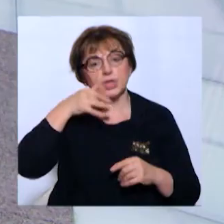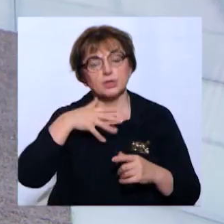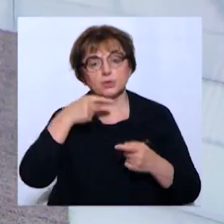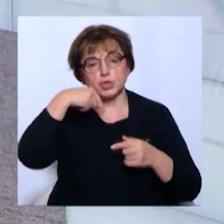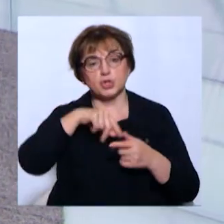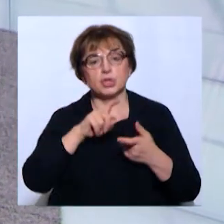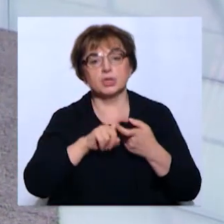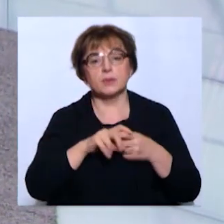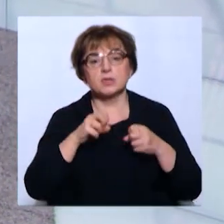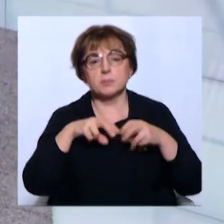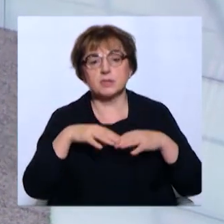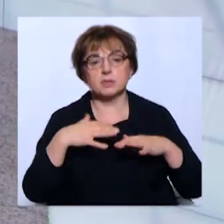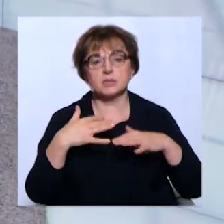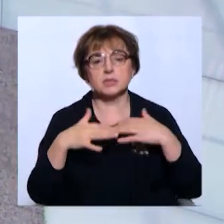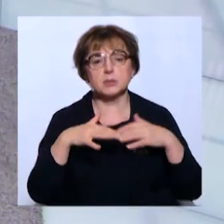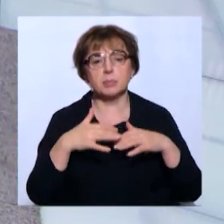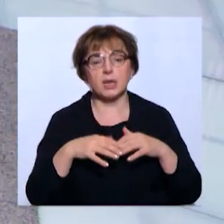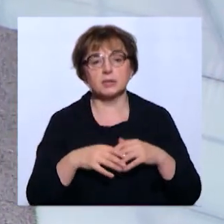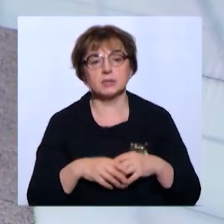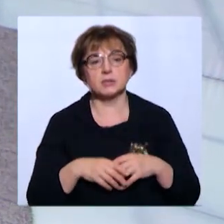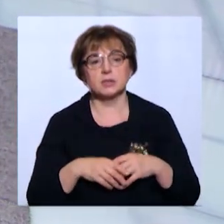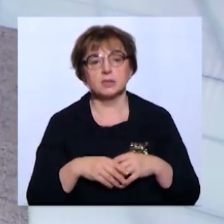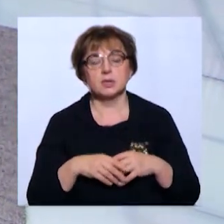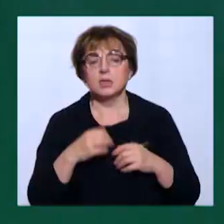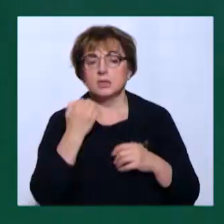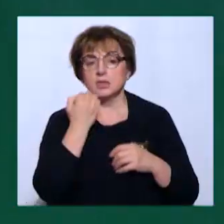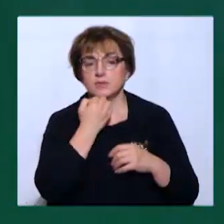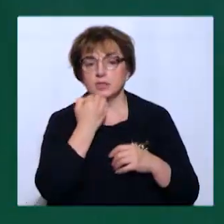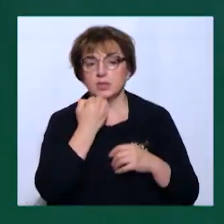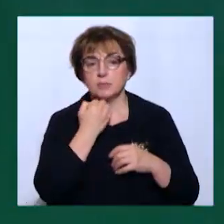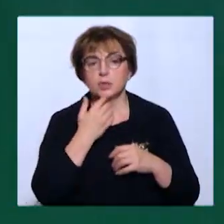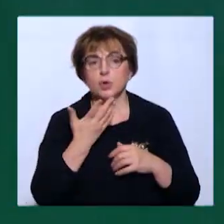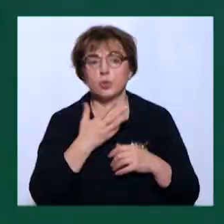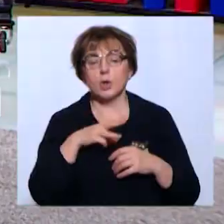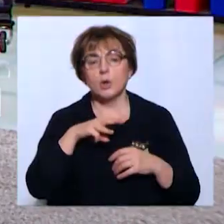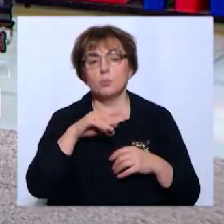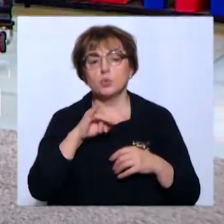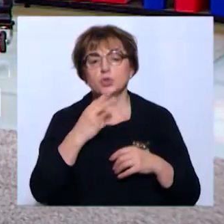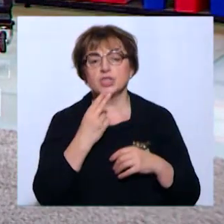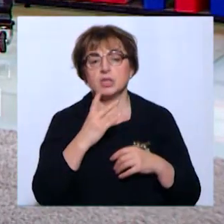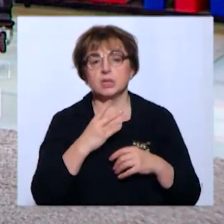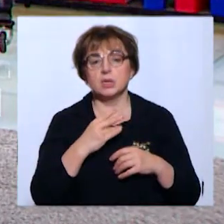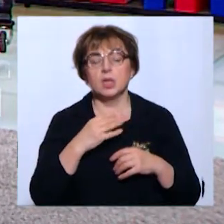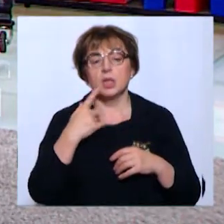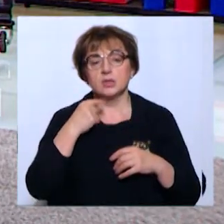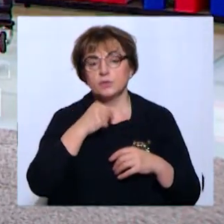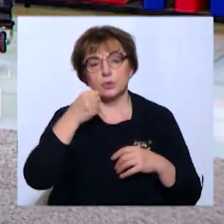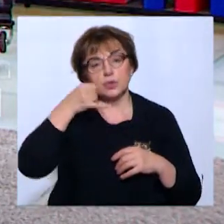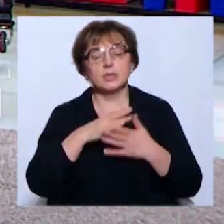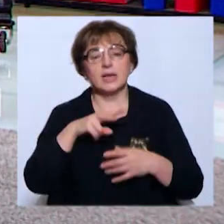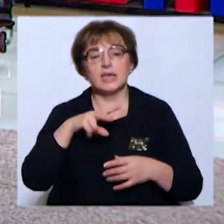შეიცავს სიბლანტის შემცველ ნივთიერებას, როგორც არის მუცინი, ნერწყვი შეიცავს